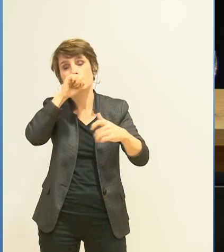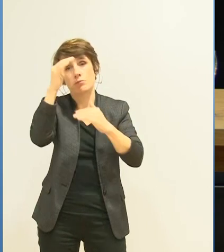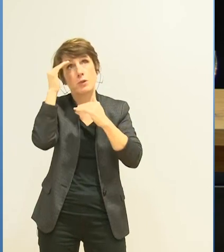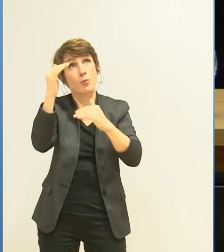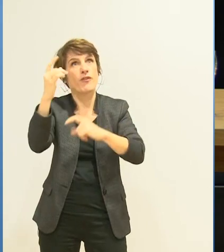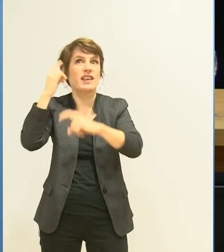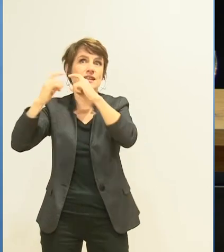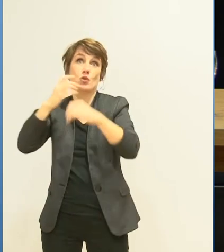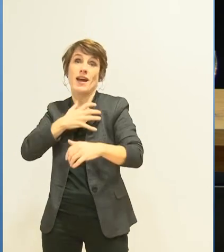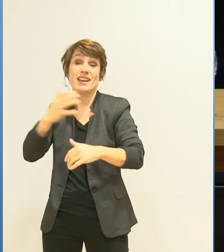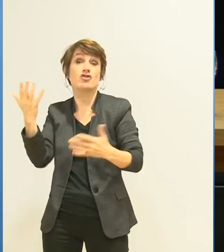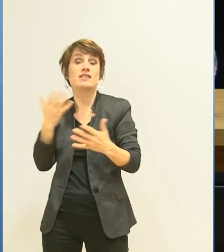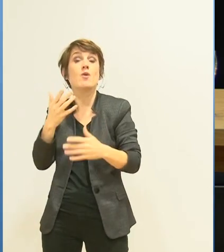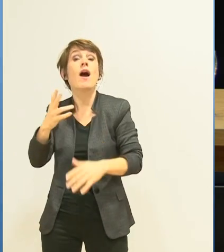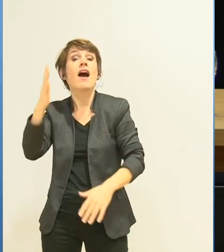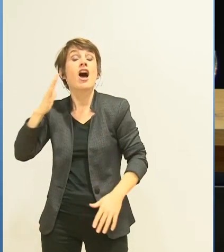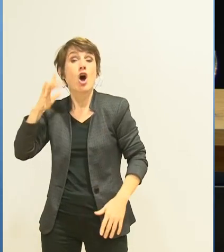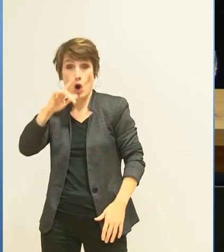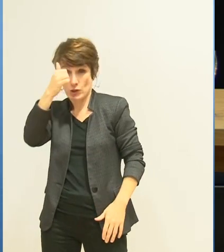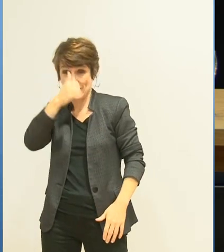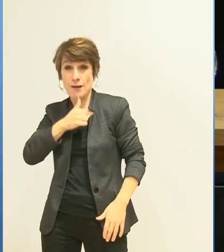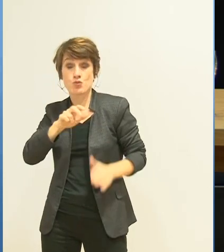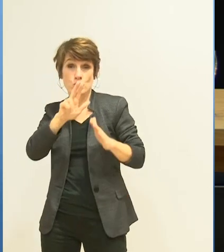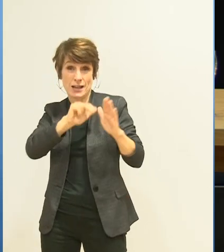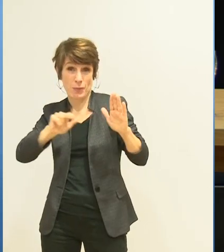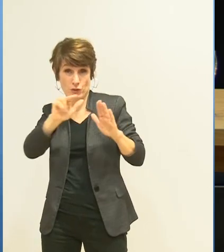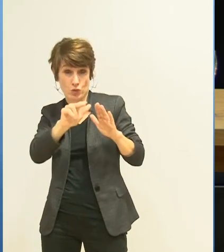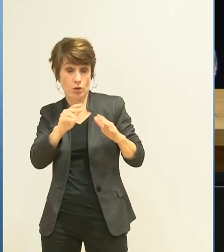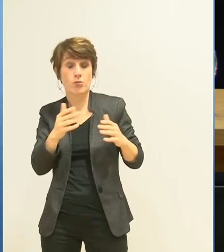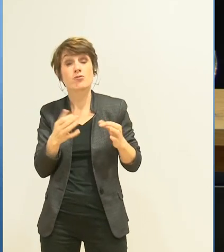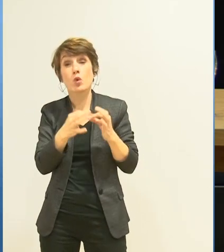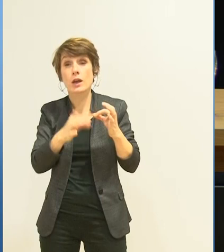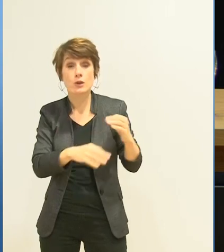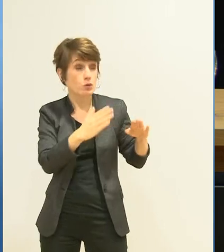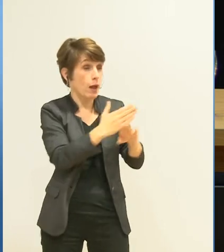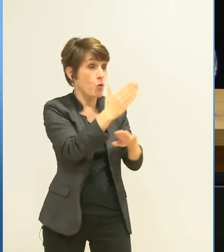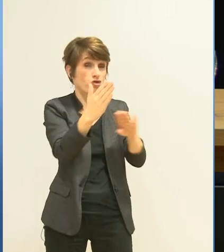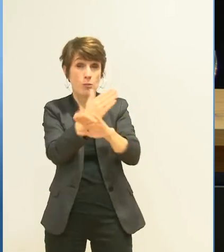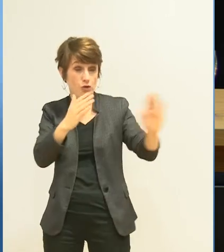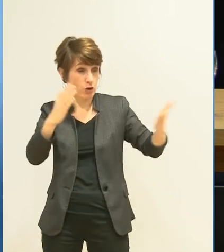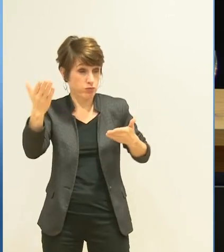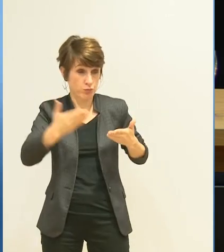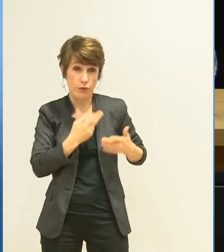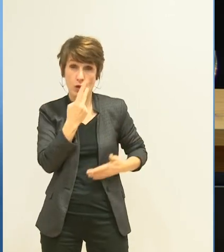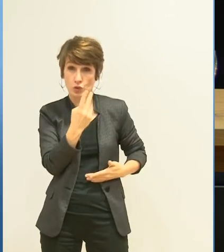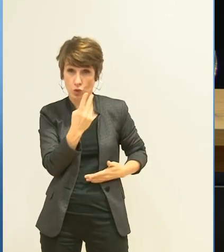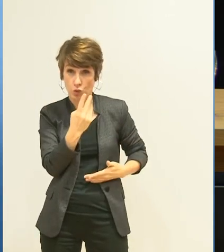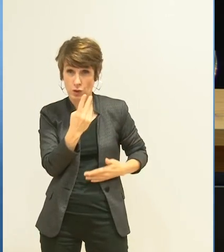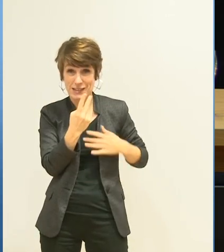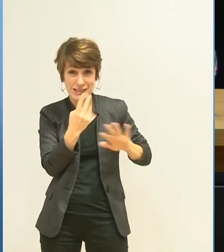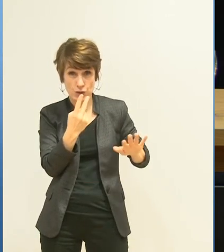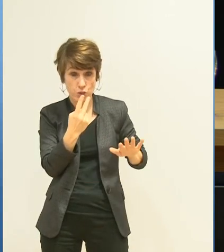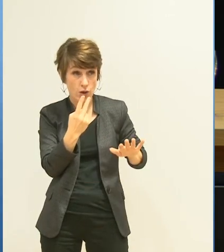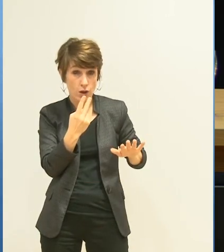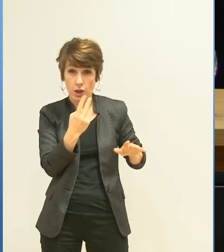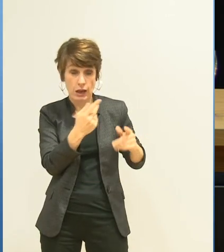pour lui deux projets seulement ont été déposées en phase 1 et aucun n'a été maintenu en face d'eux malgré une forte demande de votre